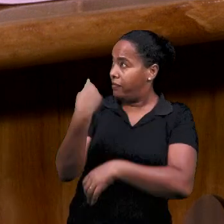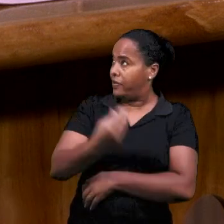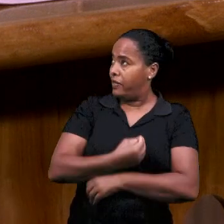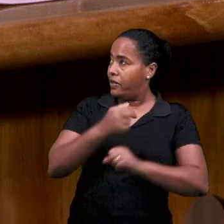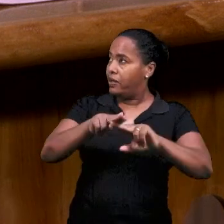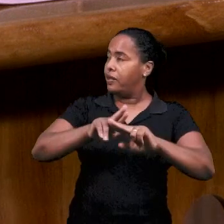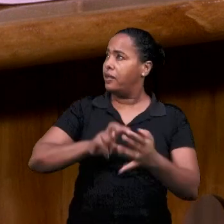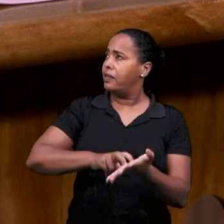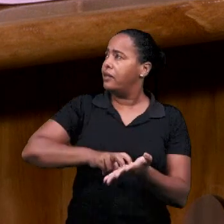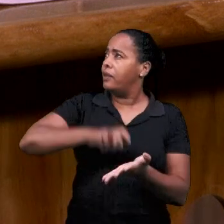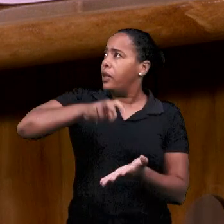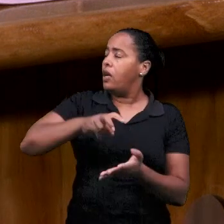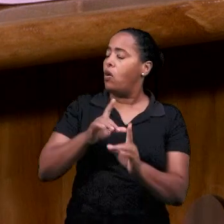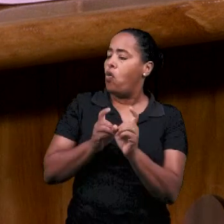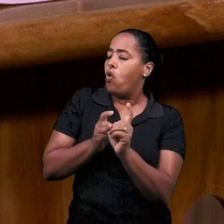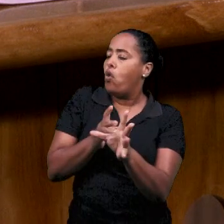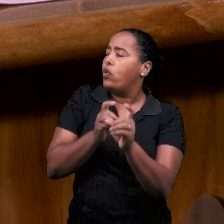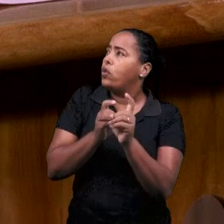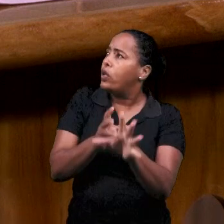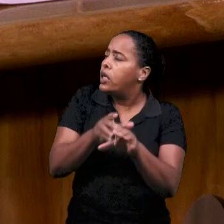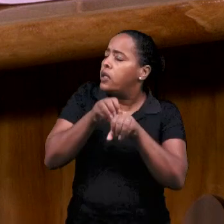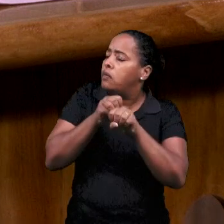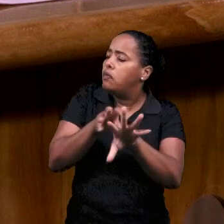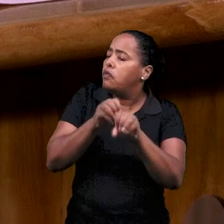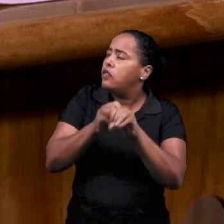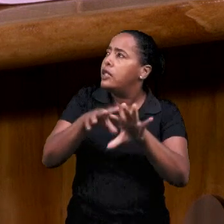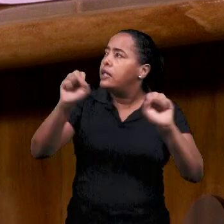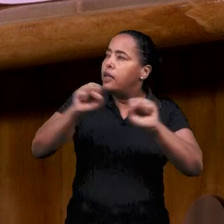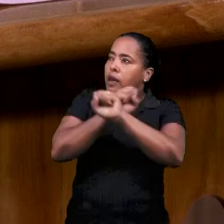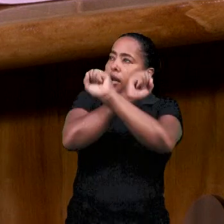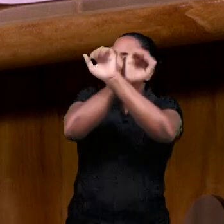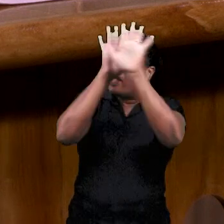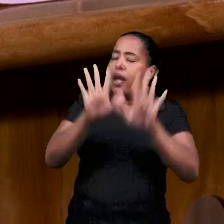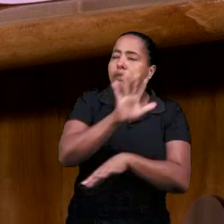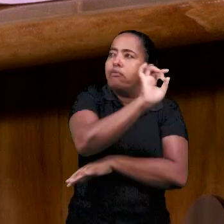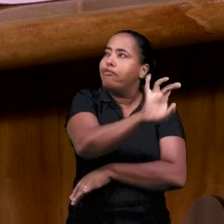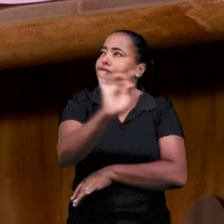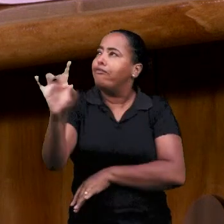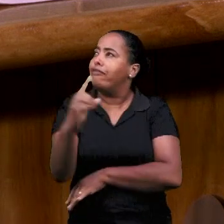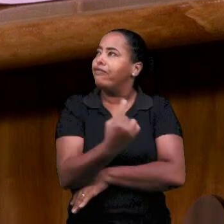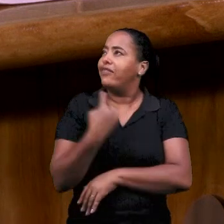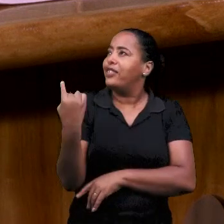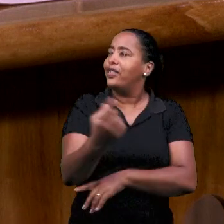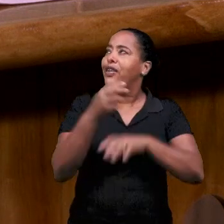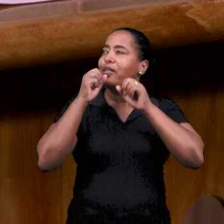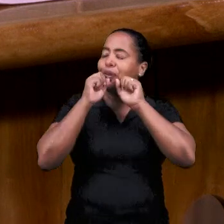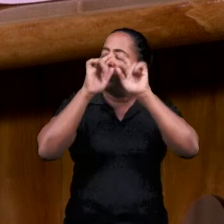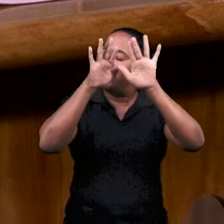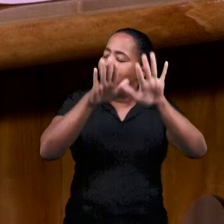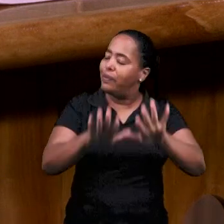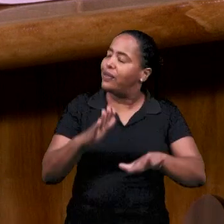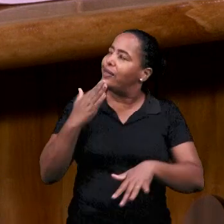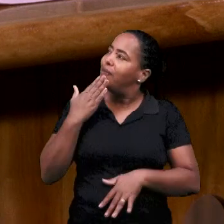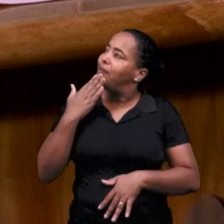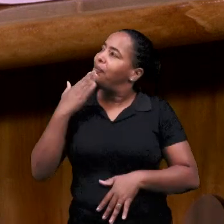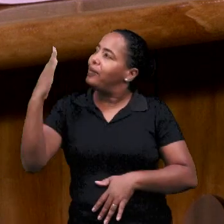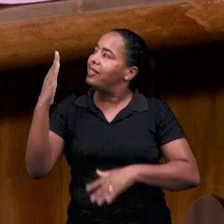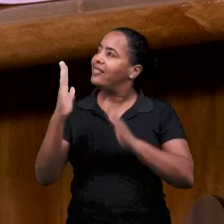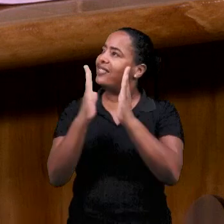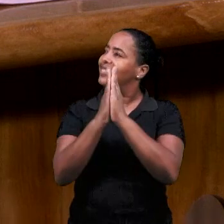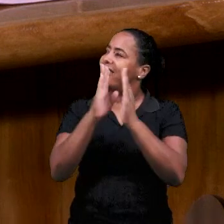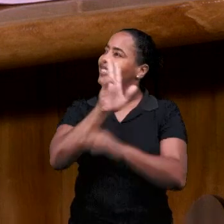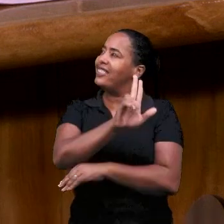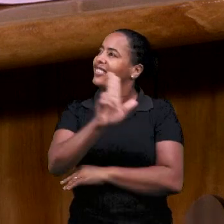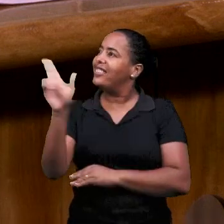pour nous ce matin. Et la doctrine, ton enseignement, soit clair pour chacun de nous. Bénis-nous ainsi, Seigneur, nous